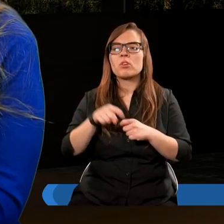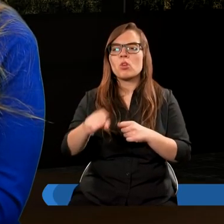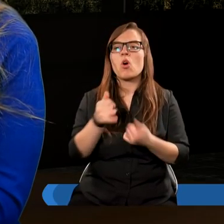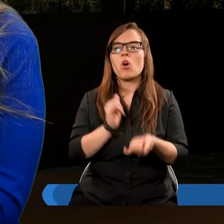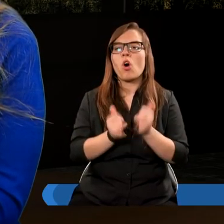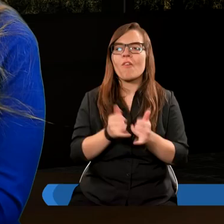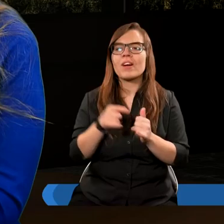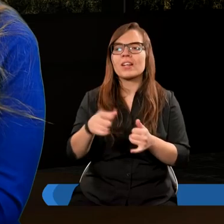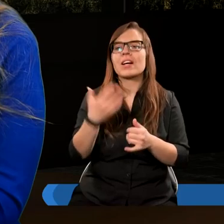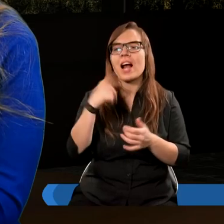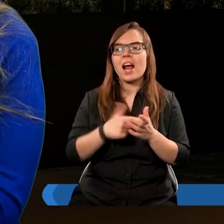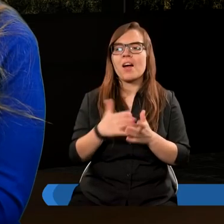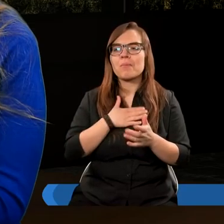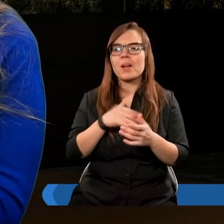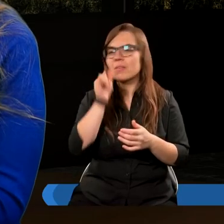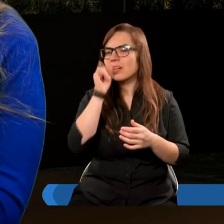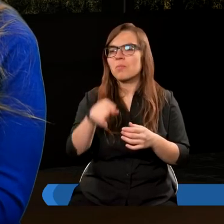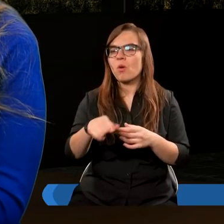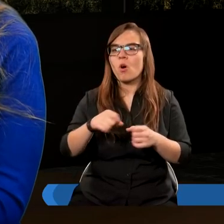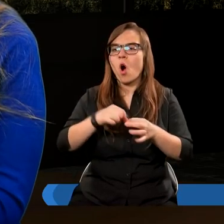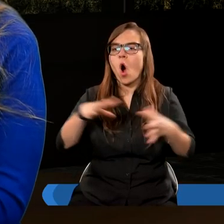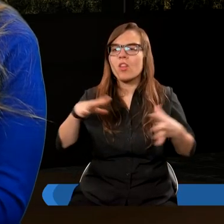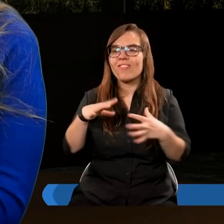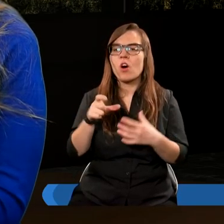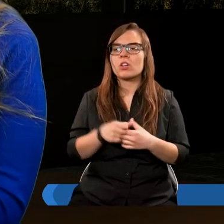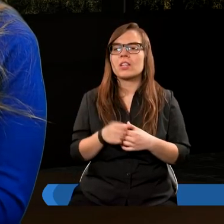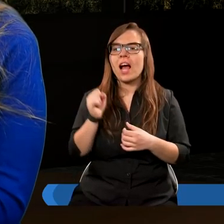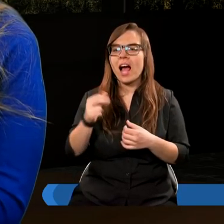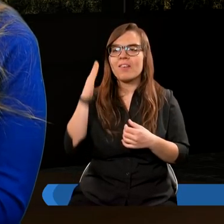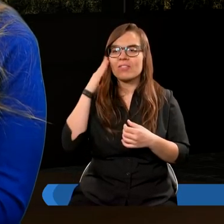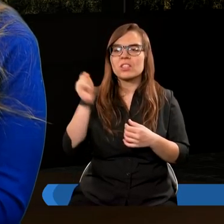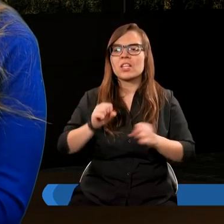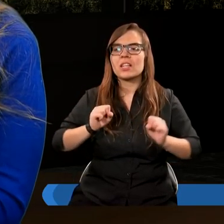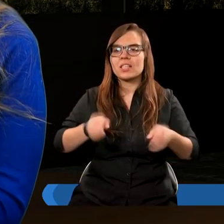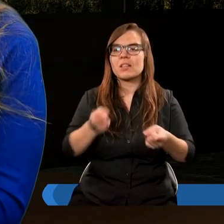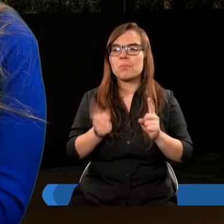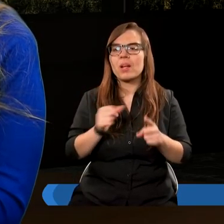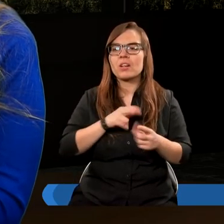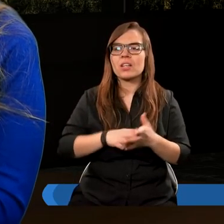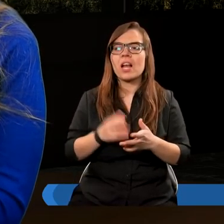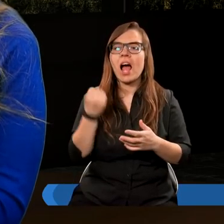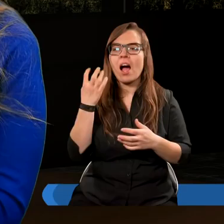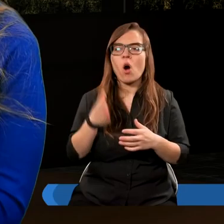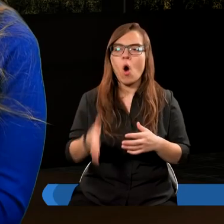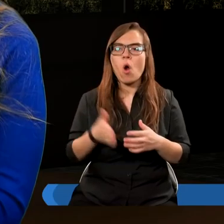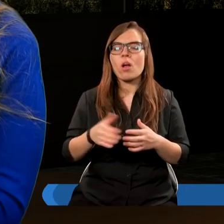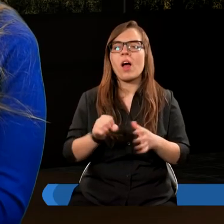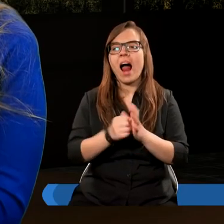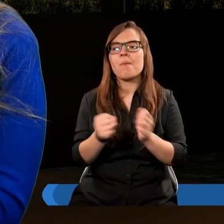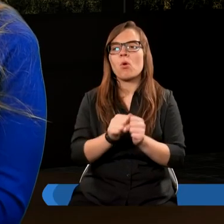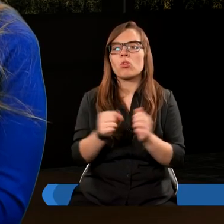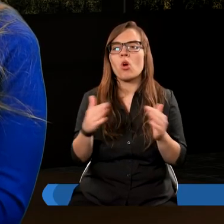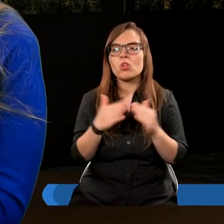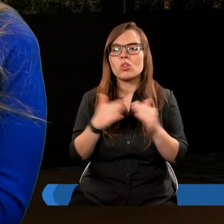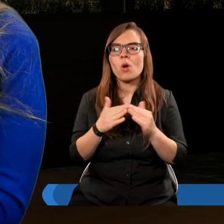I kilkakrotnie miałam tak, że nie mogłam go po prostu otworzyć, a wiedziałam, że się śpieszę na kolejkę lub śpieszę się do domu